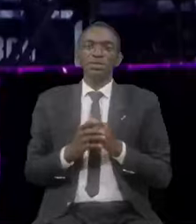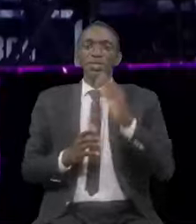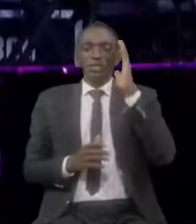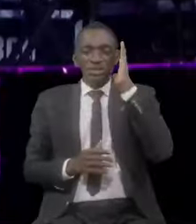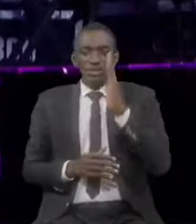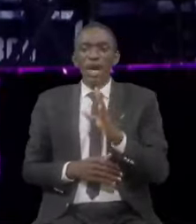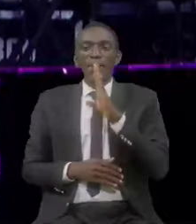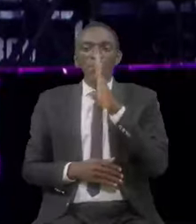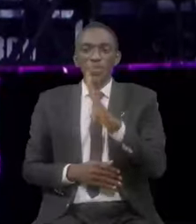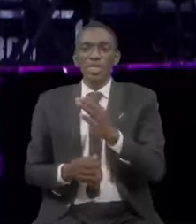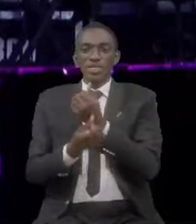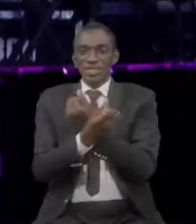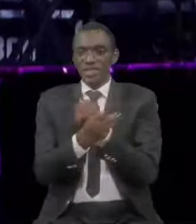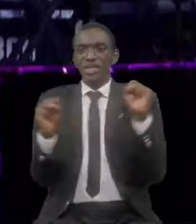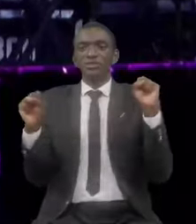sera sauvé,